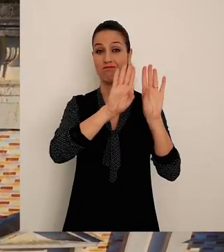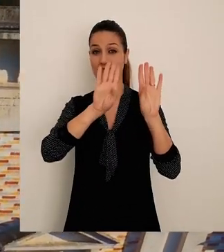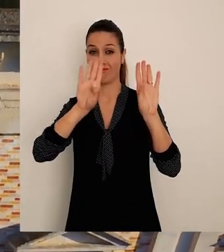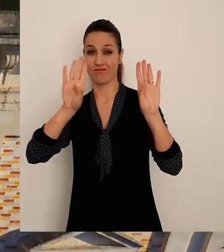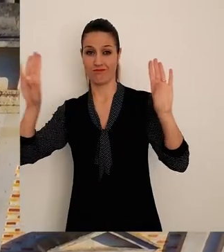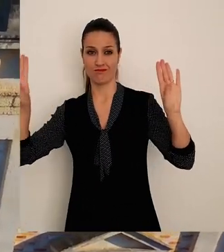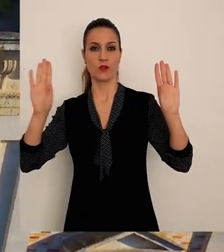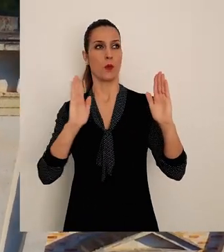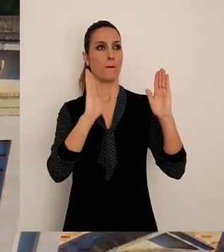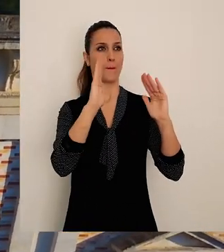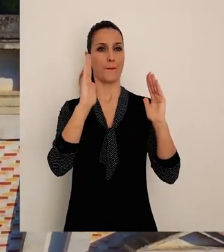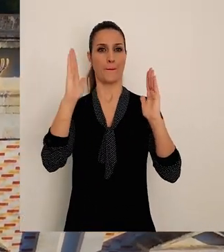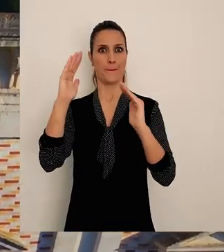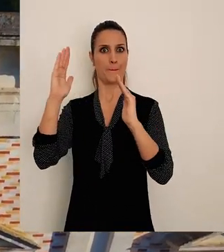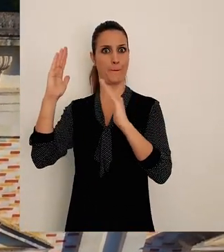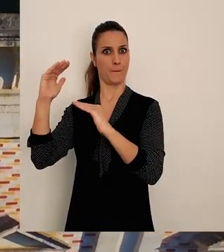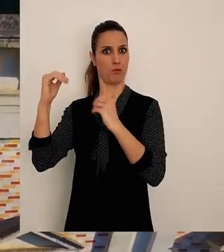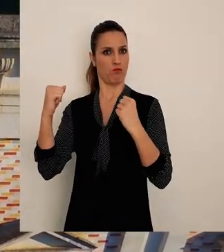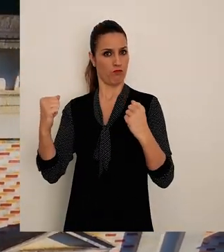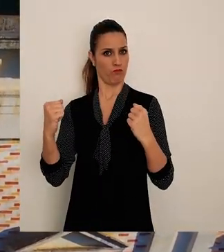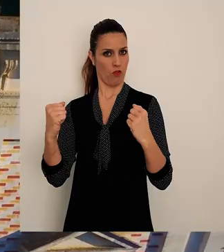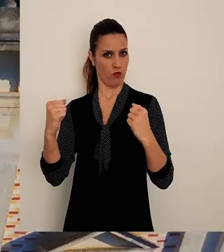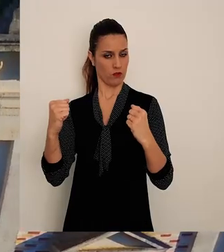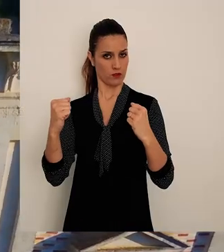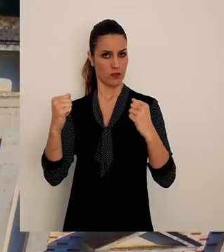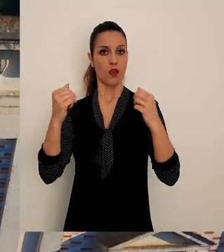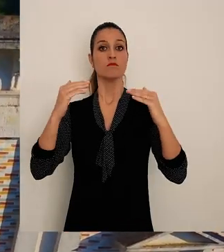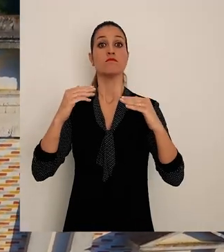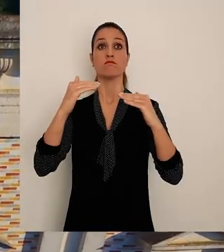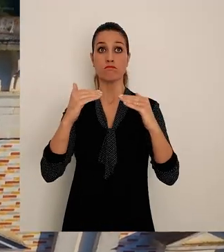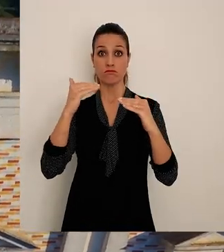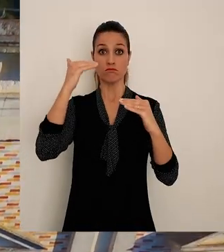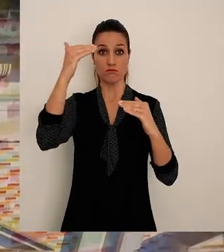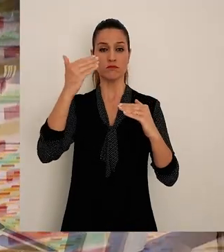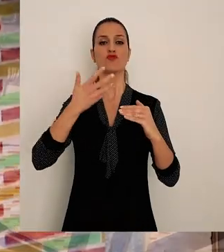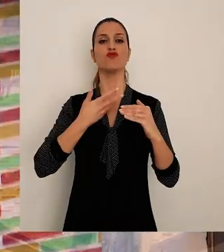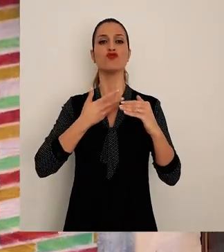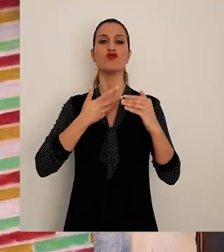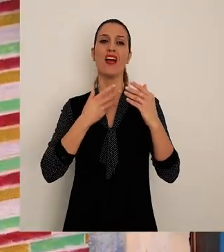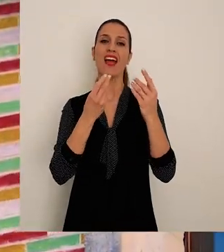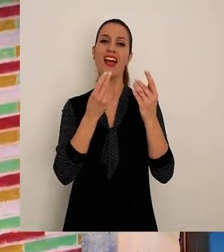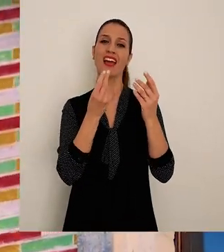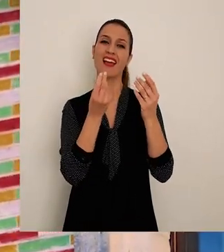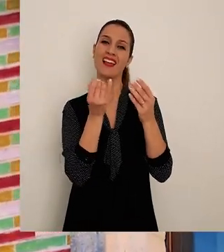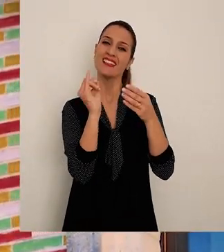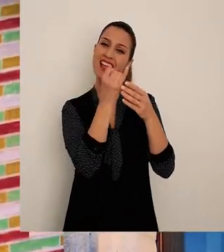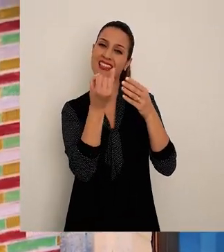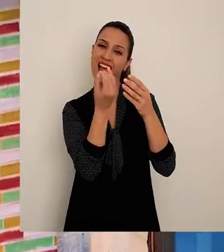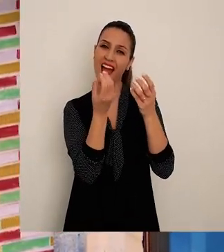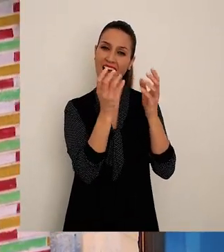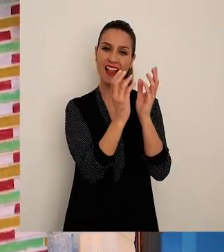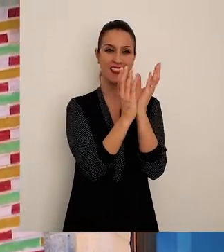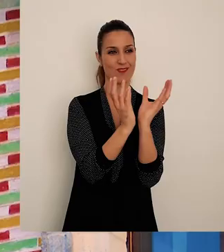La facciata è severa e monumentale ed è ammorbidita al piano superiore dalla presenza di alcuni trofei a decorazione